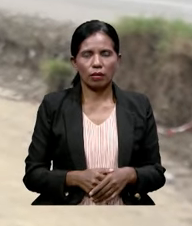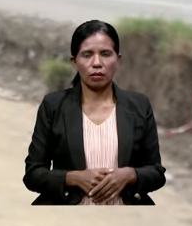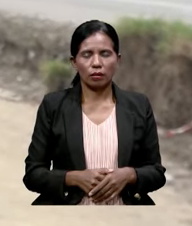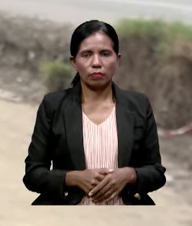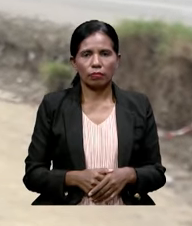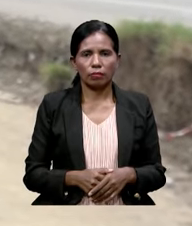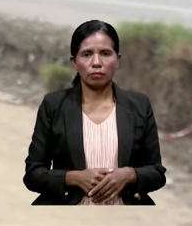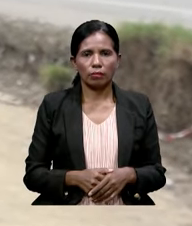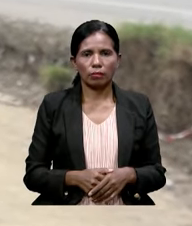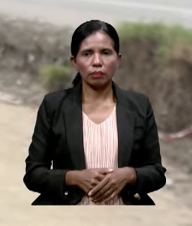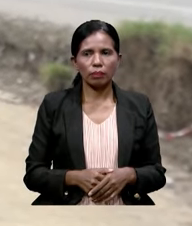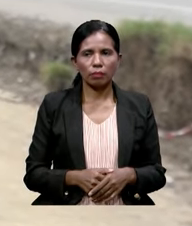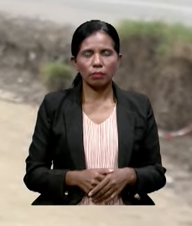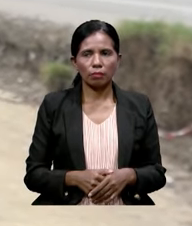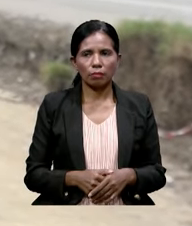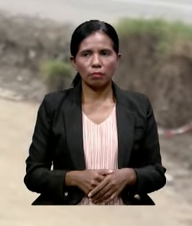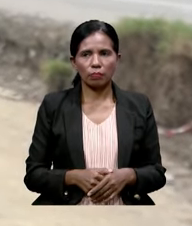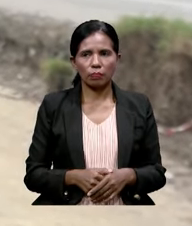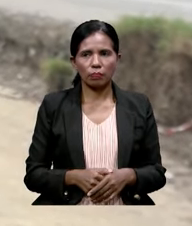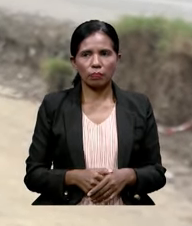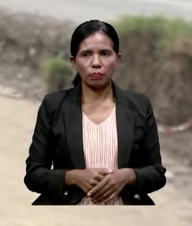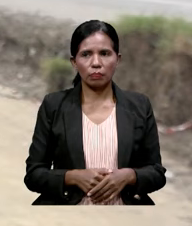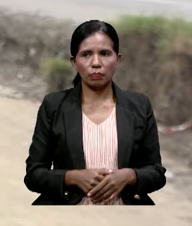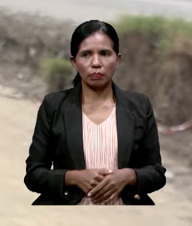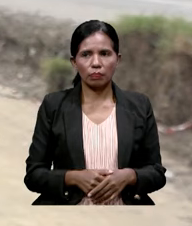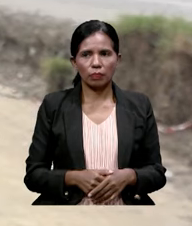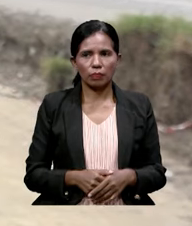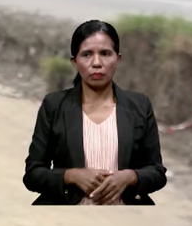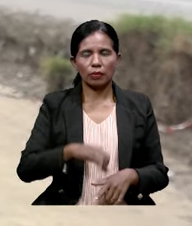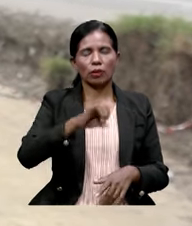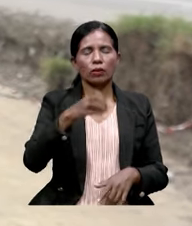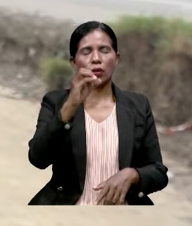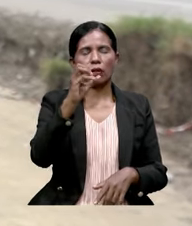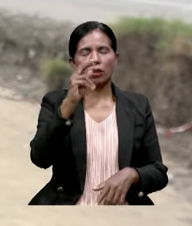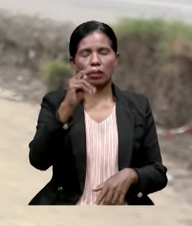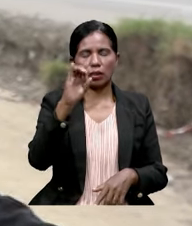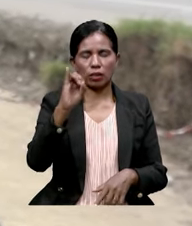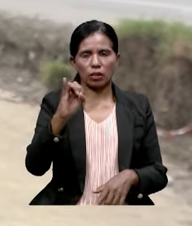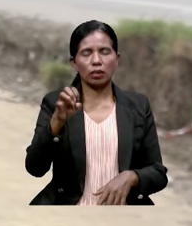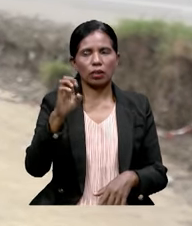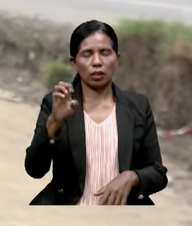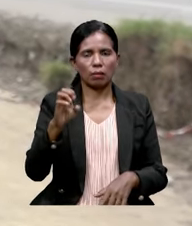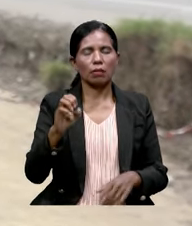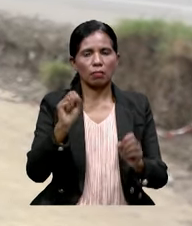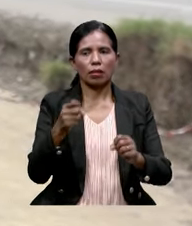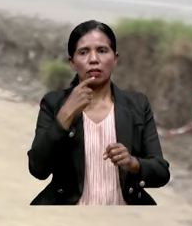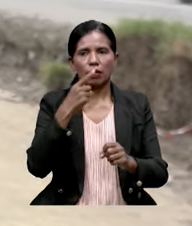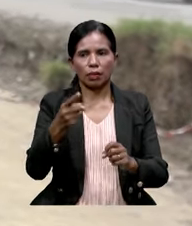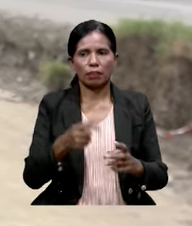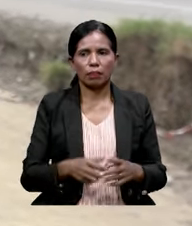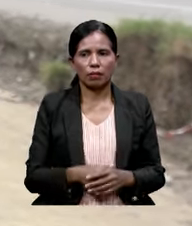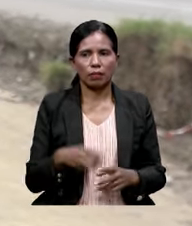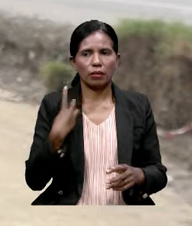estrada ne rasik ne satu negara. Oh, pernah so zoni jam beli hatan tambah. Mungkin ni ambil ayah ni,